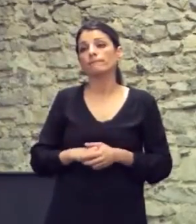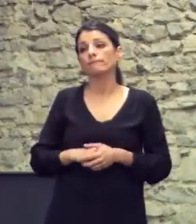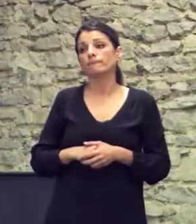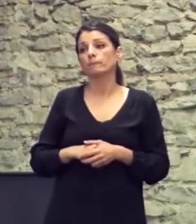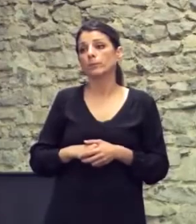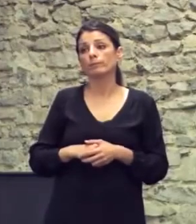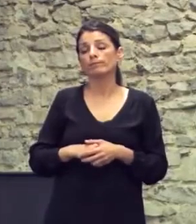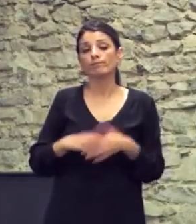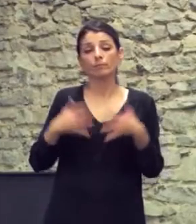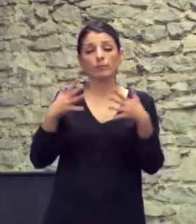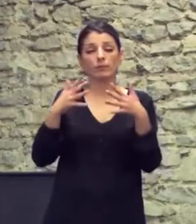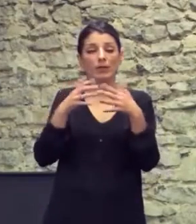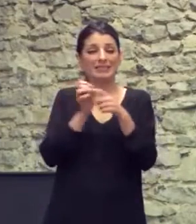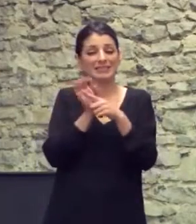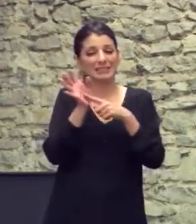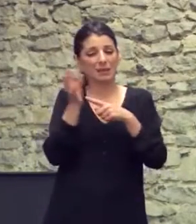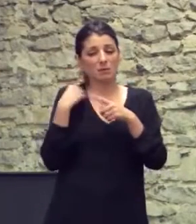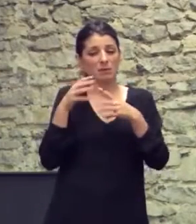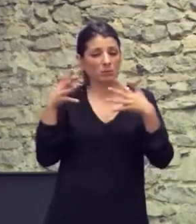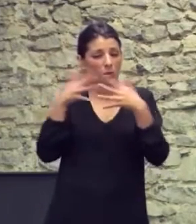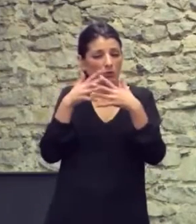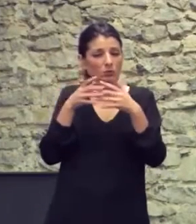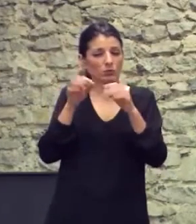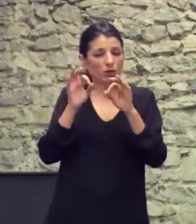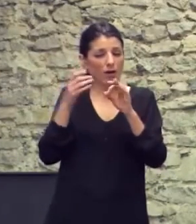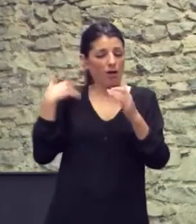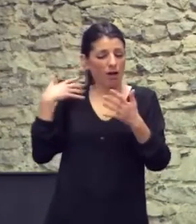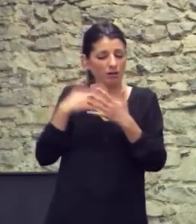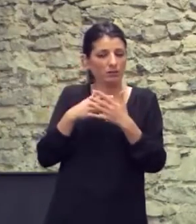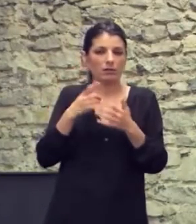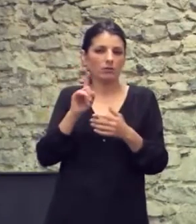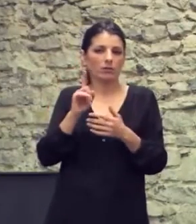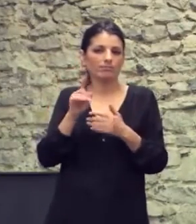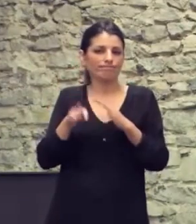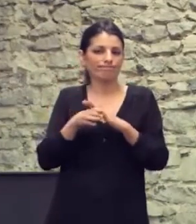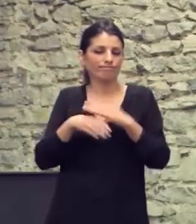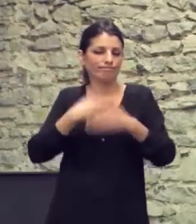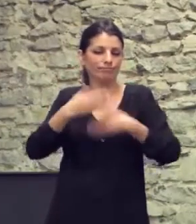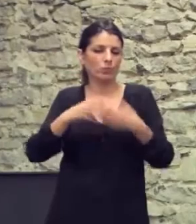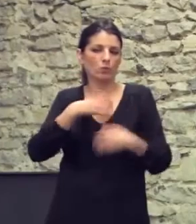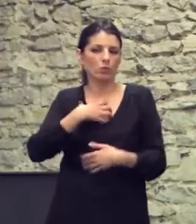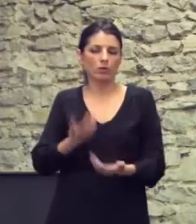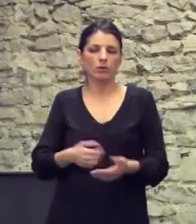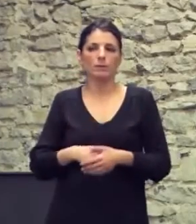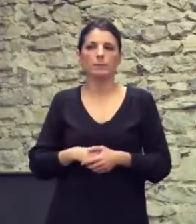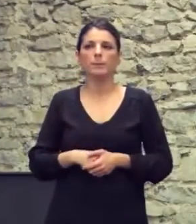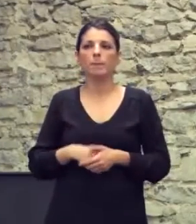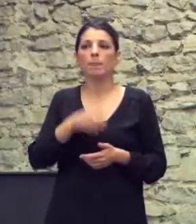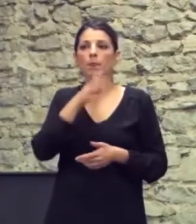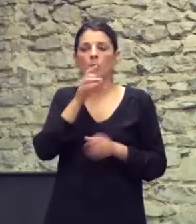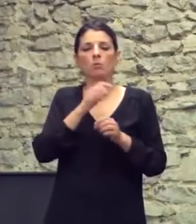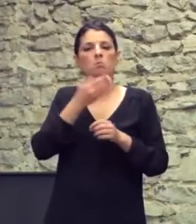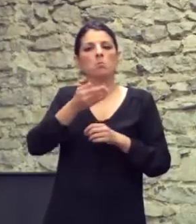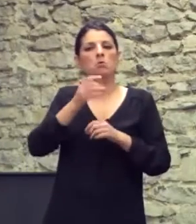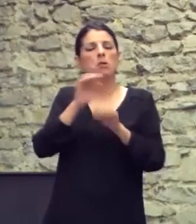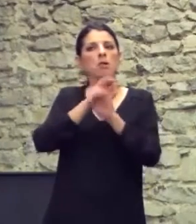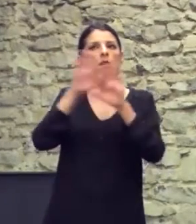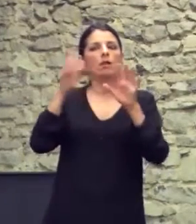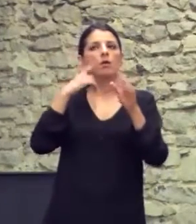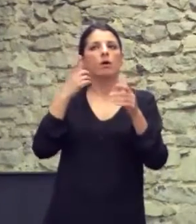ez dabil eskema hori. Orduan begiratu behar dugu ere bai zeharreman dagoen generoarekin, zeharreman dagoen desirarekin,